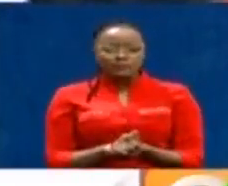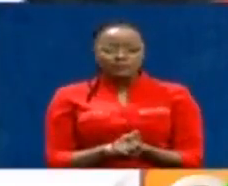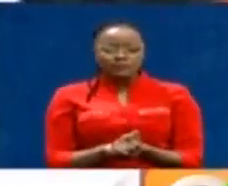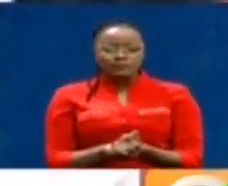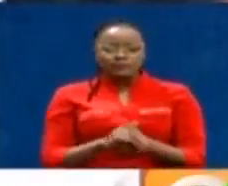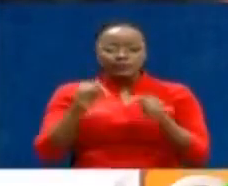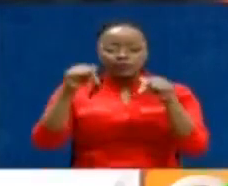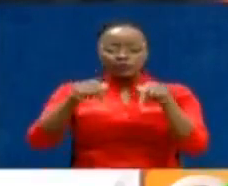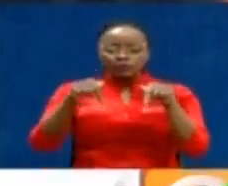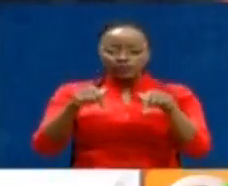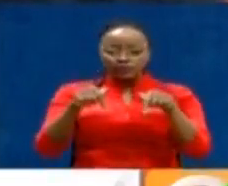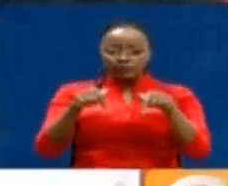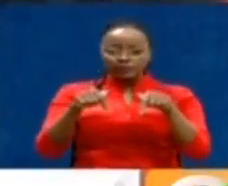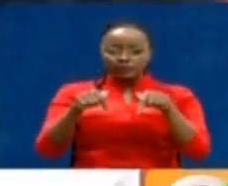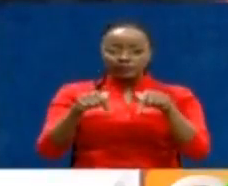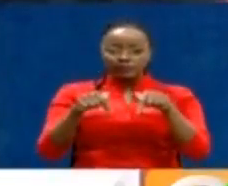Leo hii